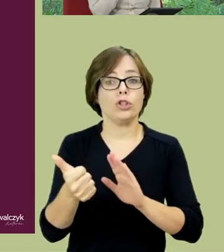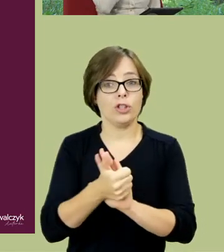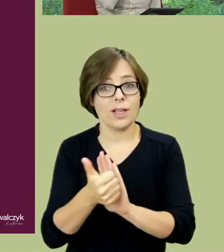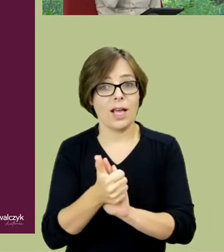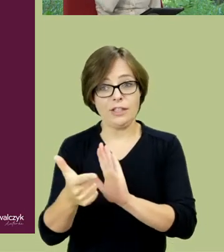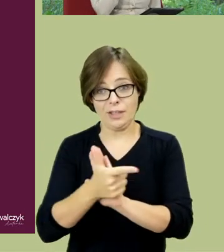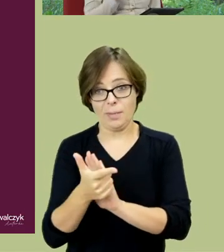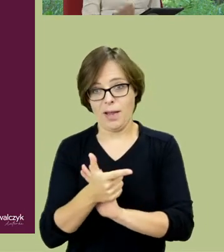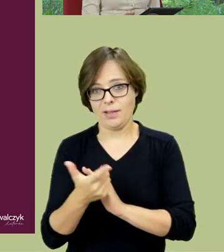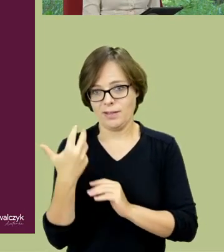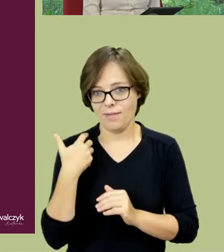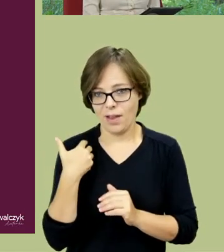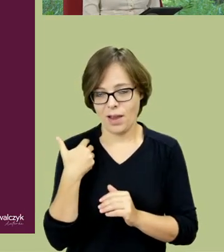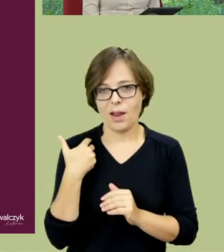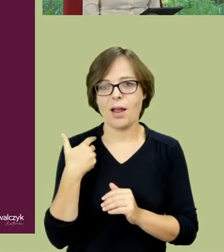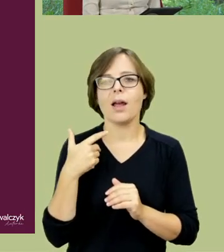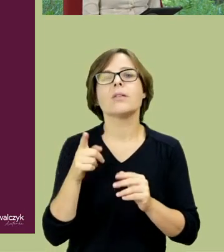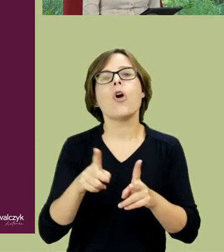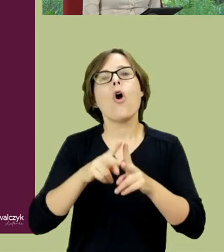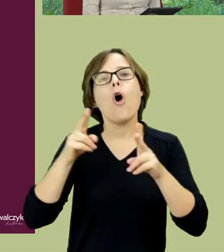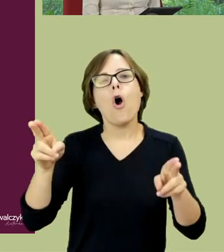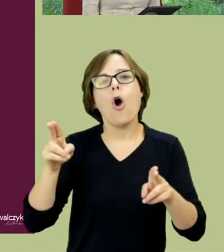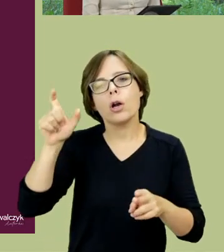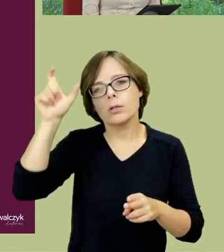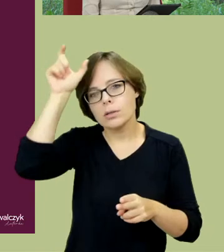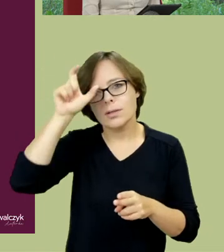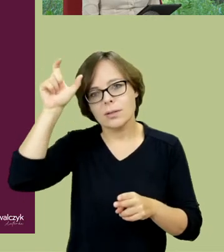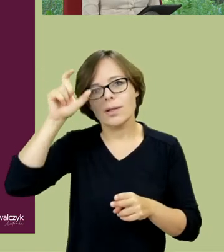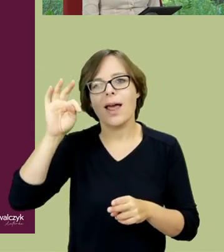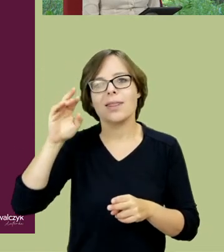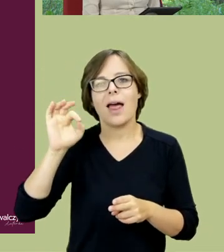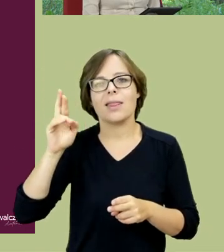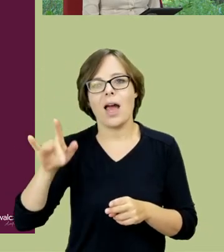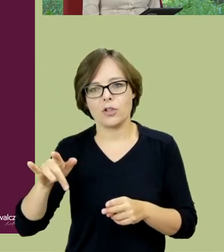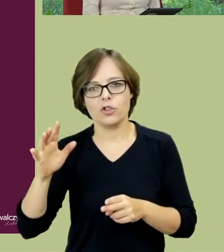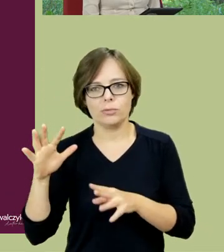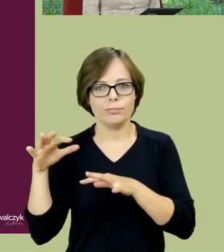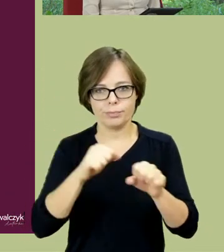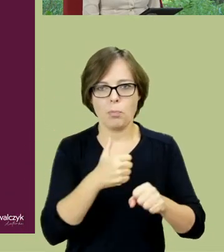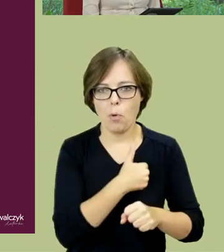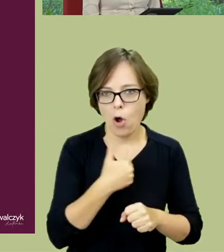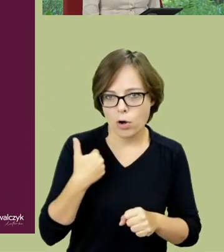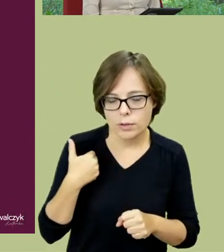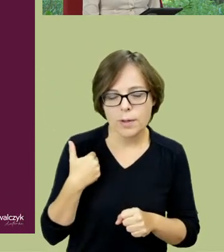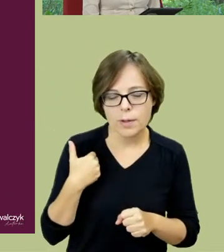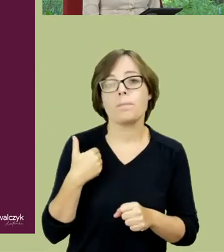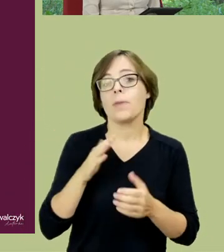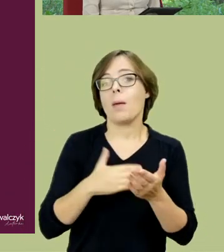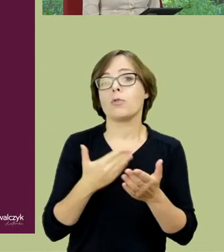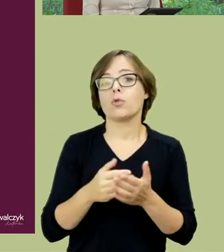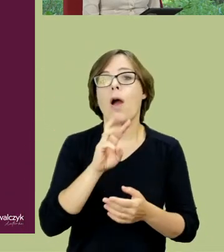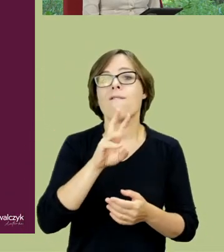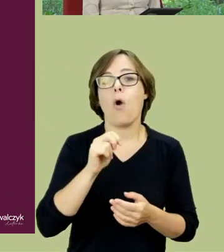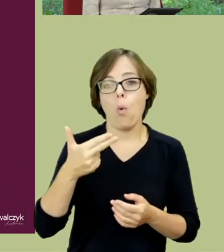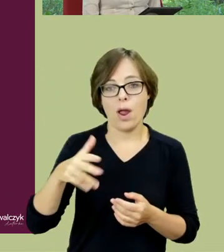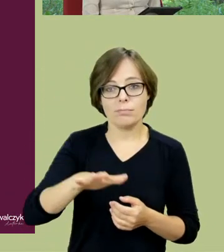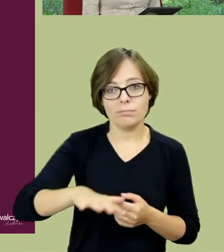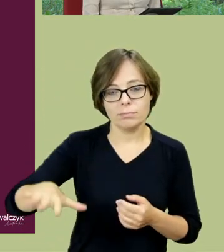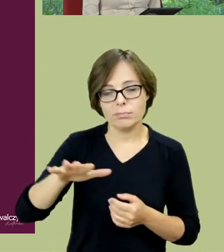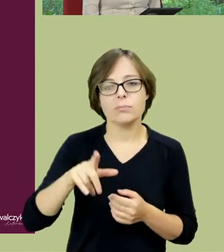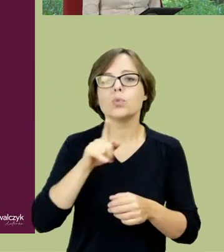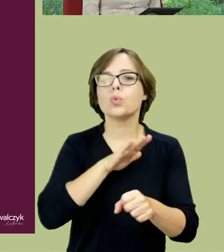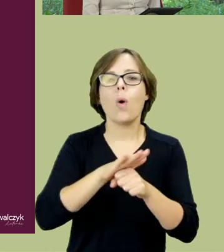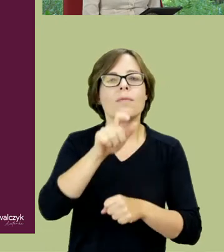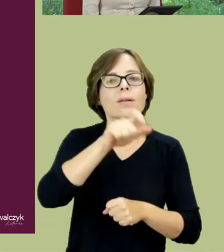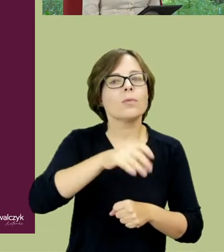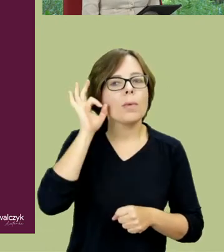XVI-XVII wieku, z okresu najazdów tatarskich. Na przykład na Wołyniu wsławiła się Beata Dolska, która tak